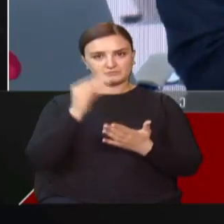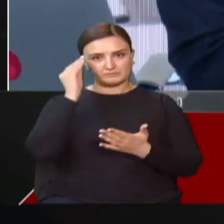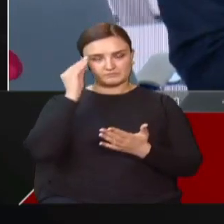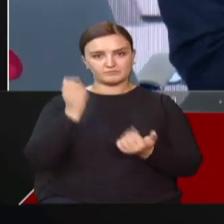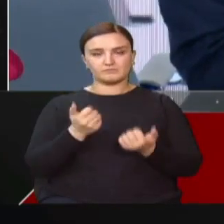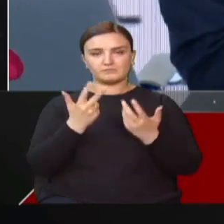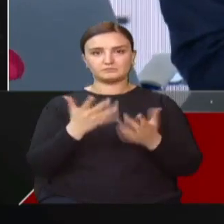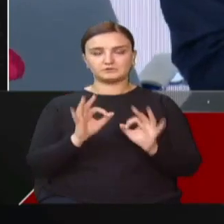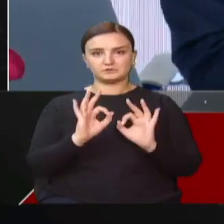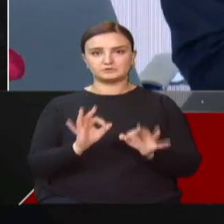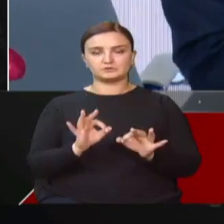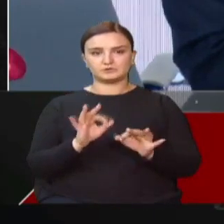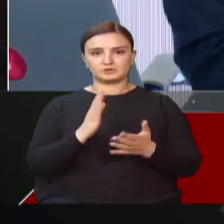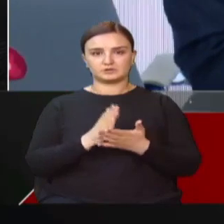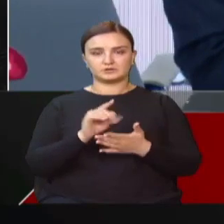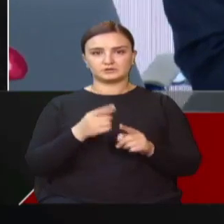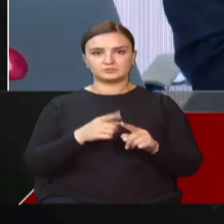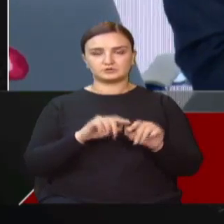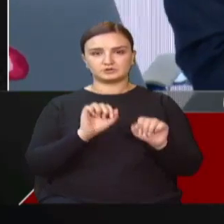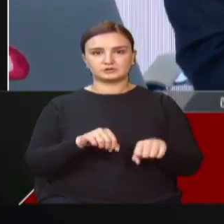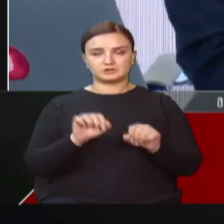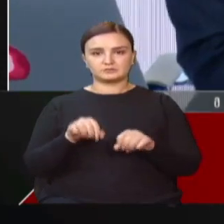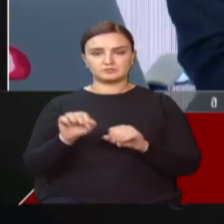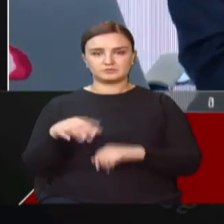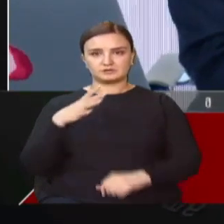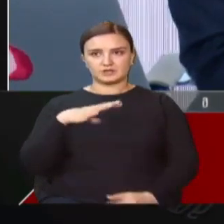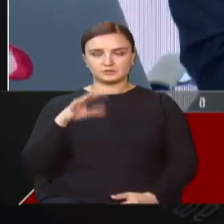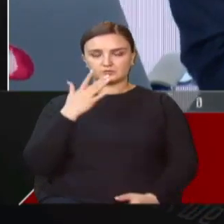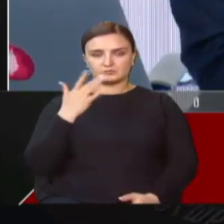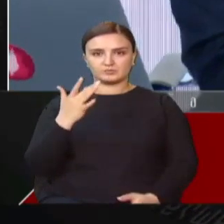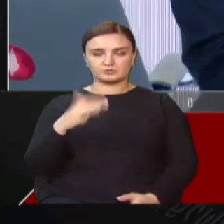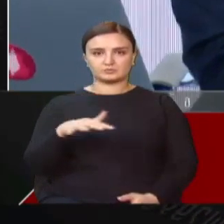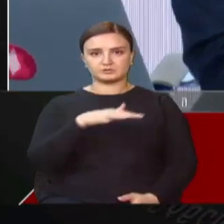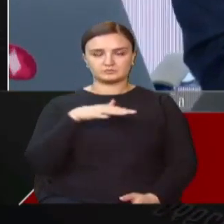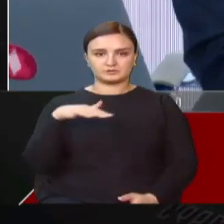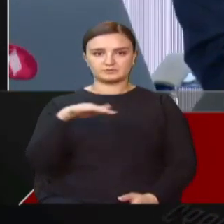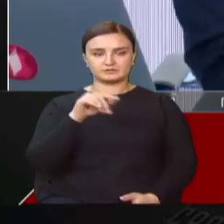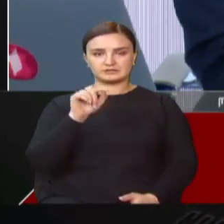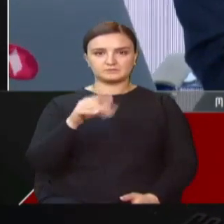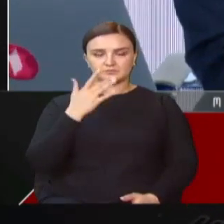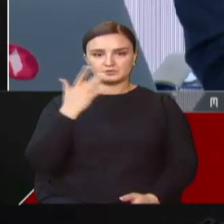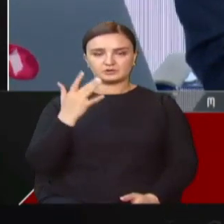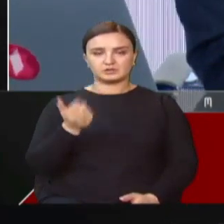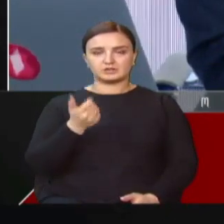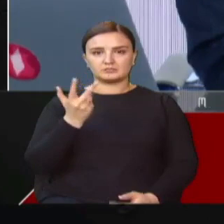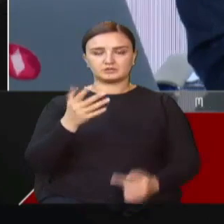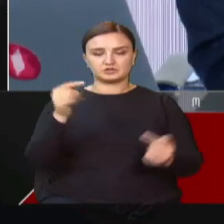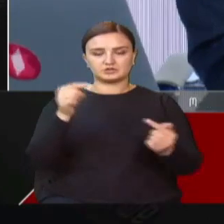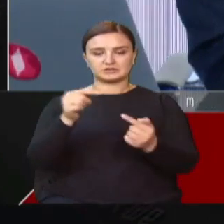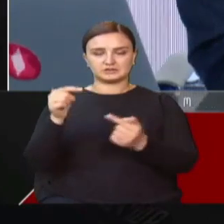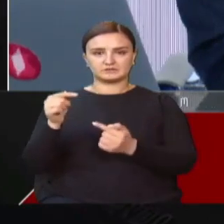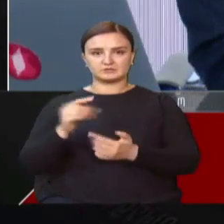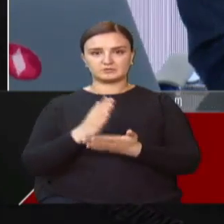რამდენად ადეკვატურად ხვდება ამ შესაძლებლობას ქართული პოლიტიკური სპექტრი და ის პოლიტიკა რამდენად შესატყვისობაში არის